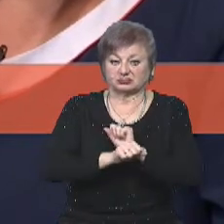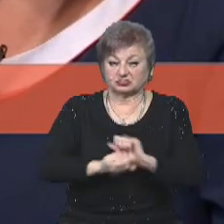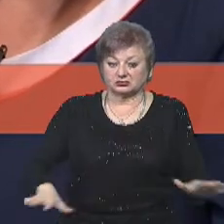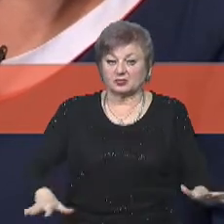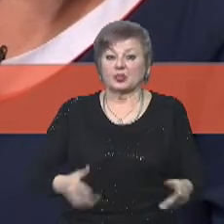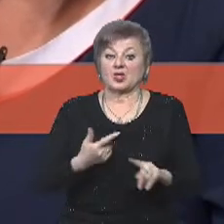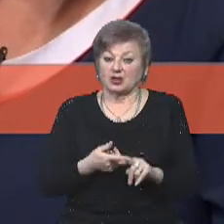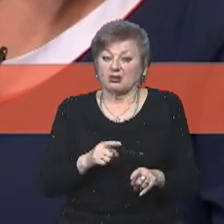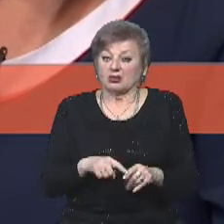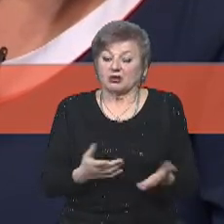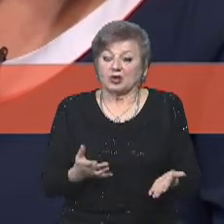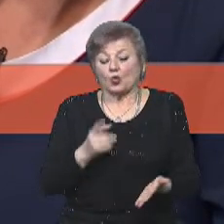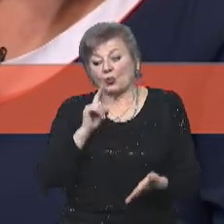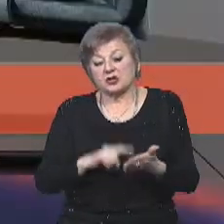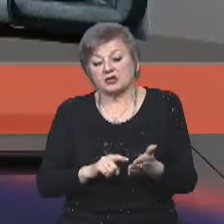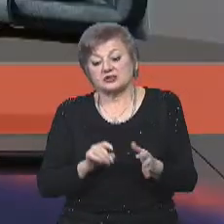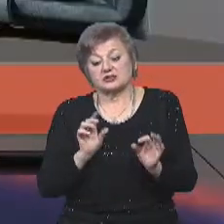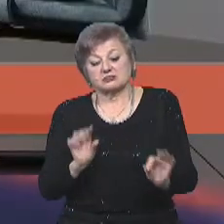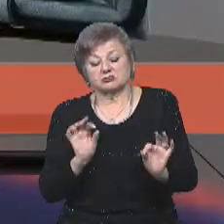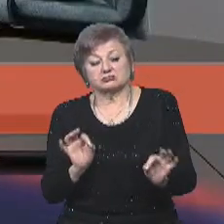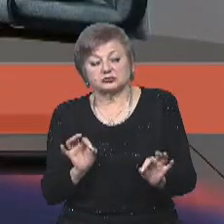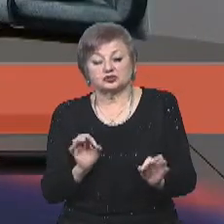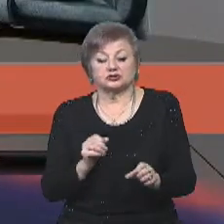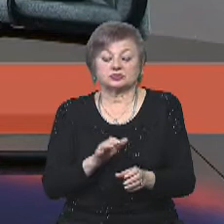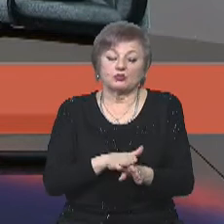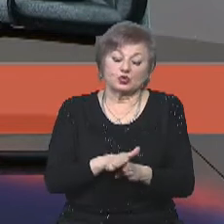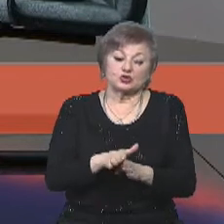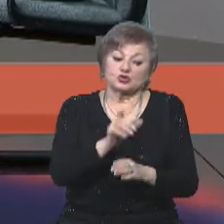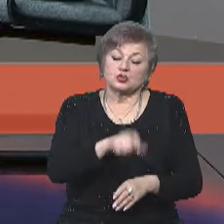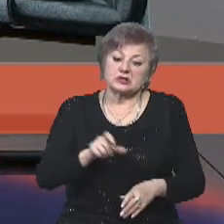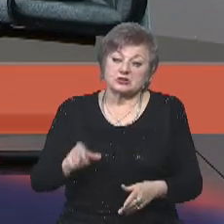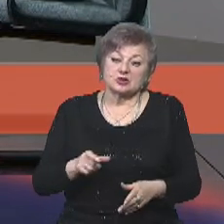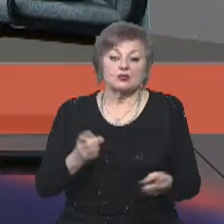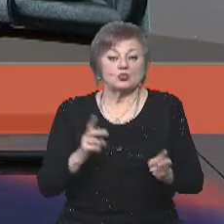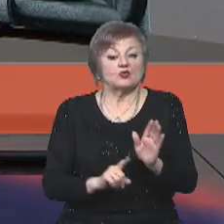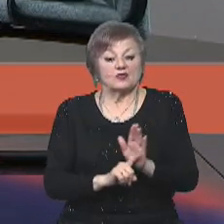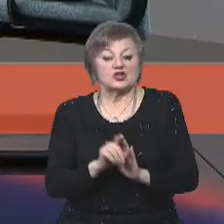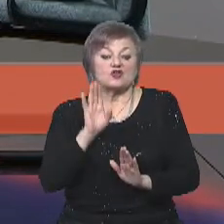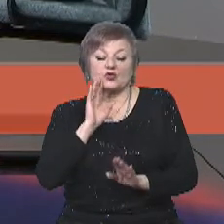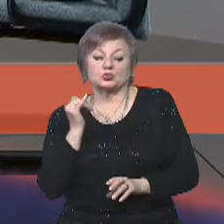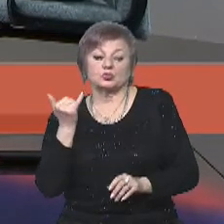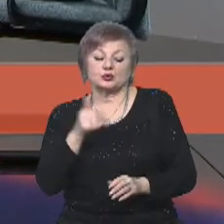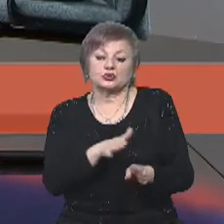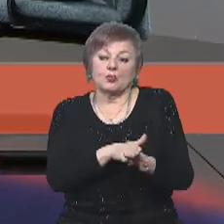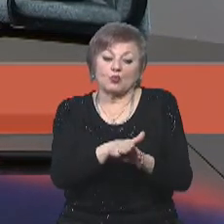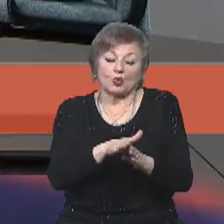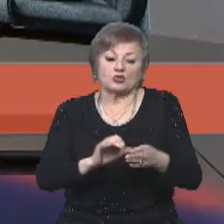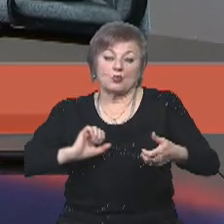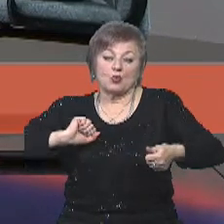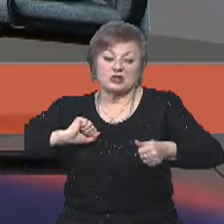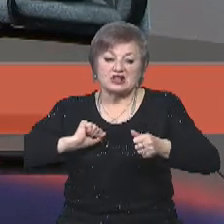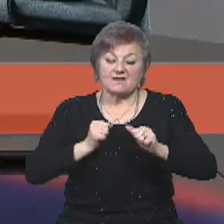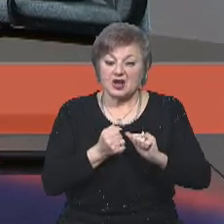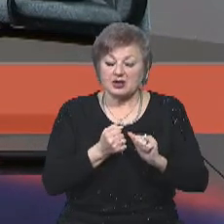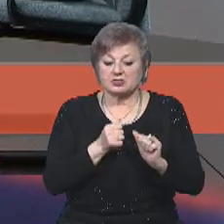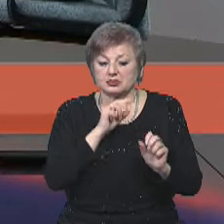в целостности системы, необходимо ее для начала заполнить, поставить под давление. Все это